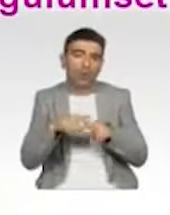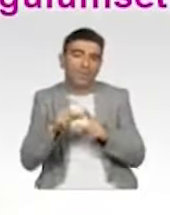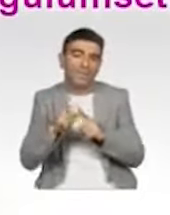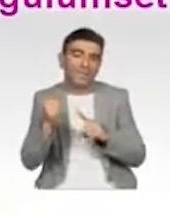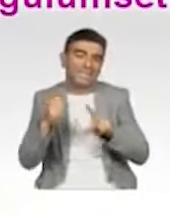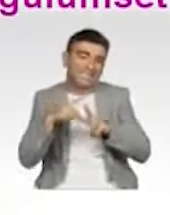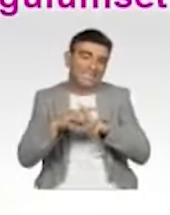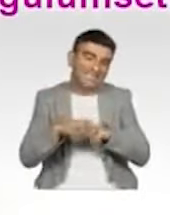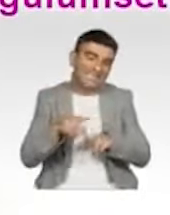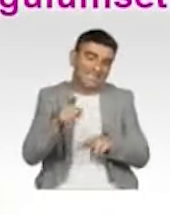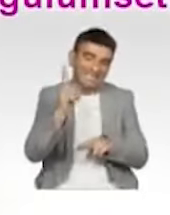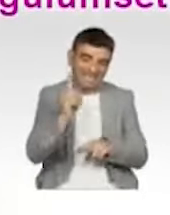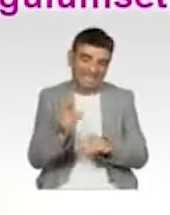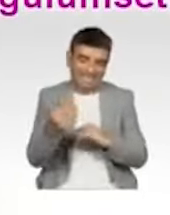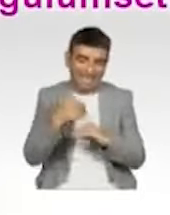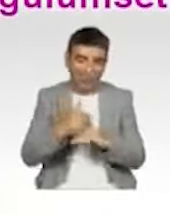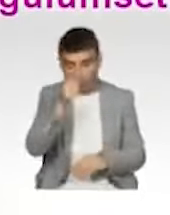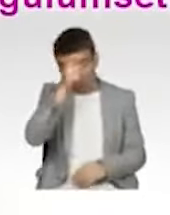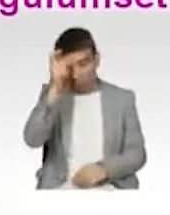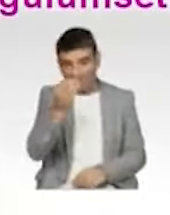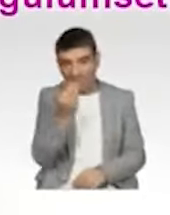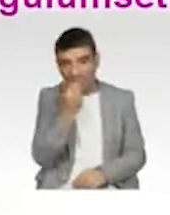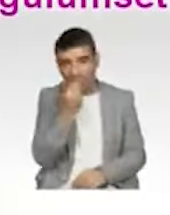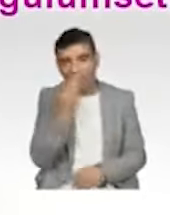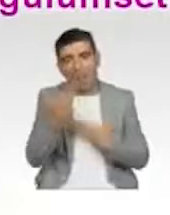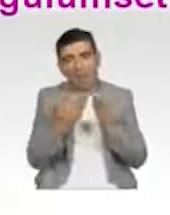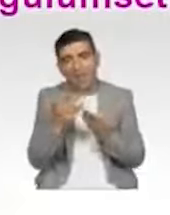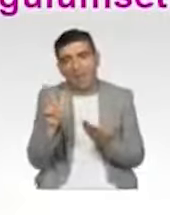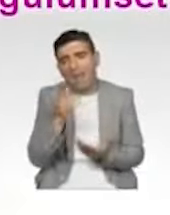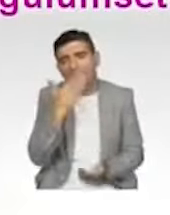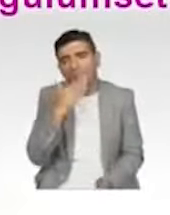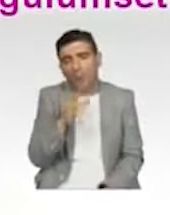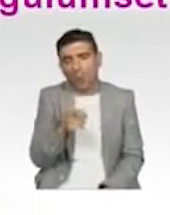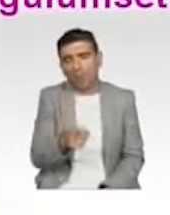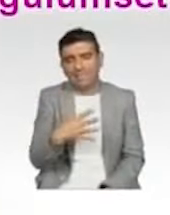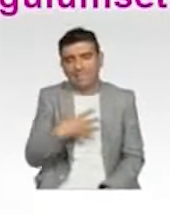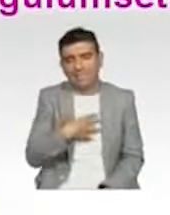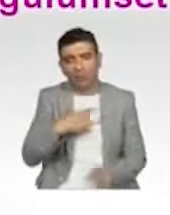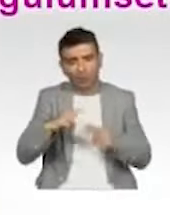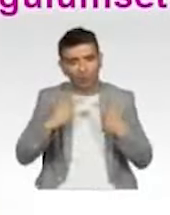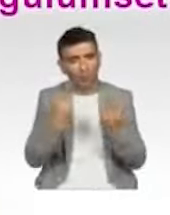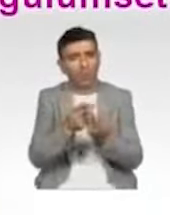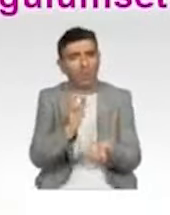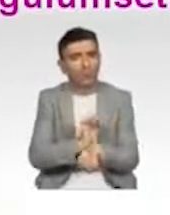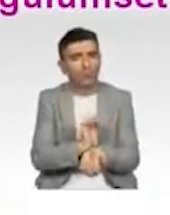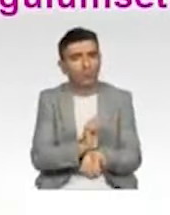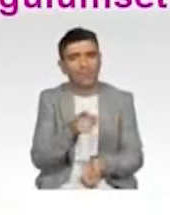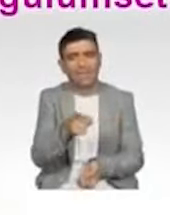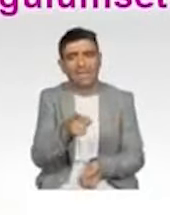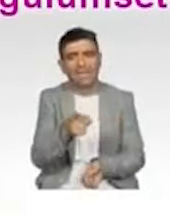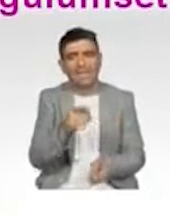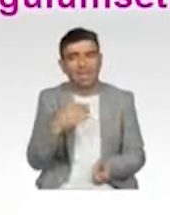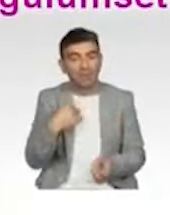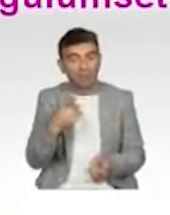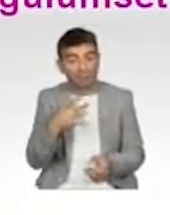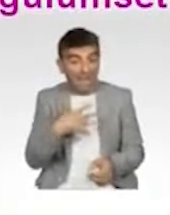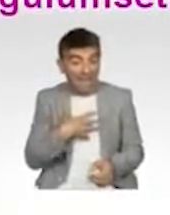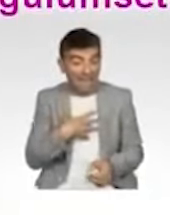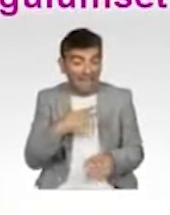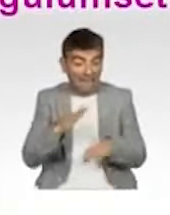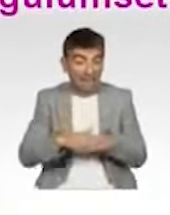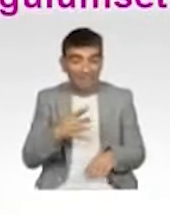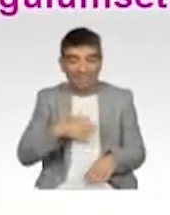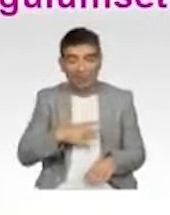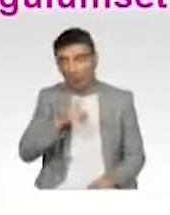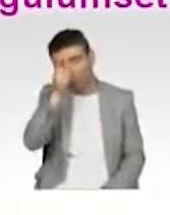geldiği için ve gerçekten Türk yemekleri hani zaten anlatmaya gerek yok. Kendisi de dünya mutfağını hani böyle denemek istediği için Türk yemeklerini